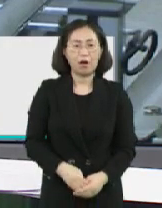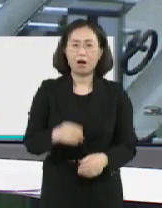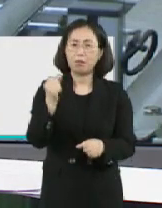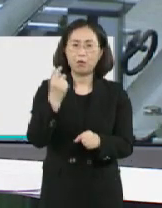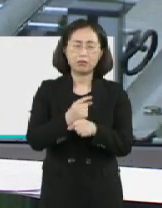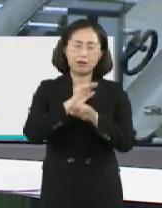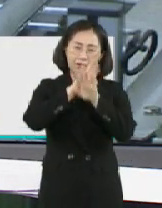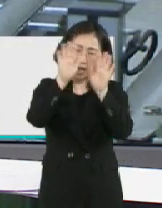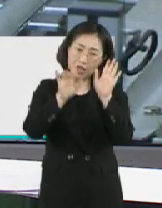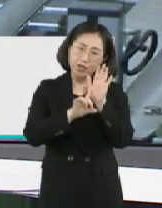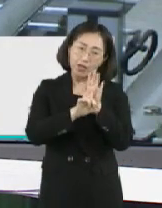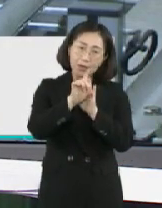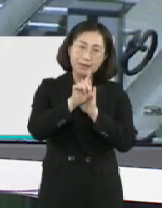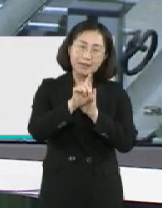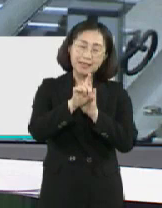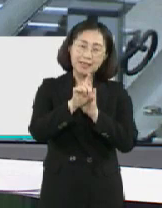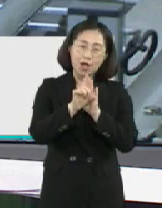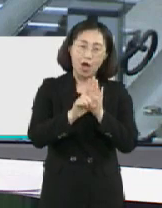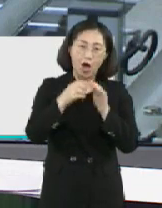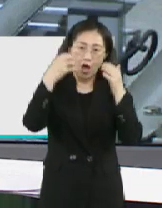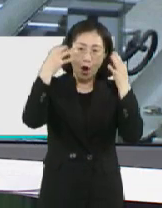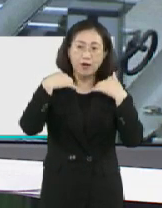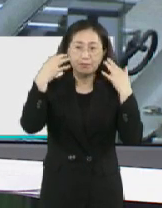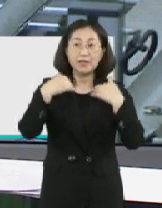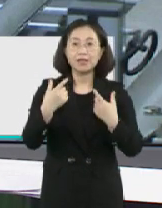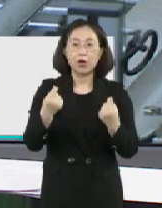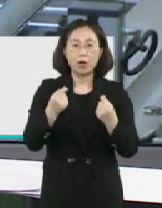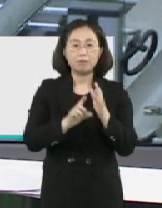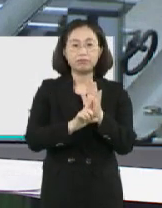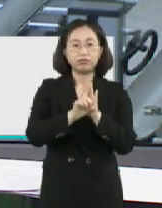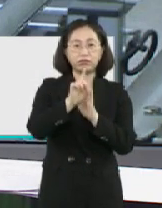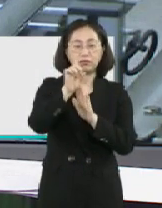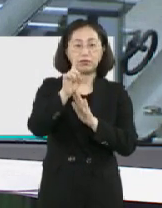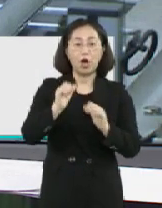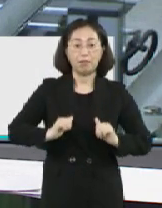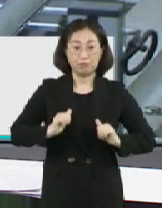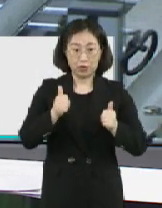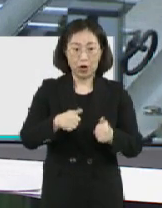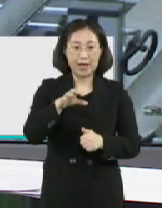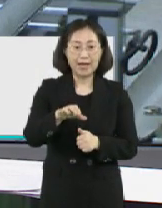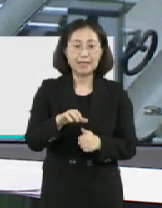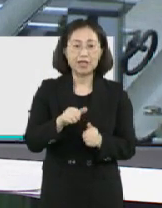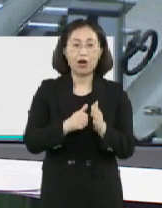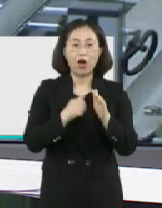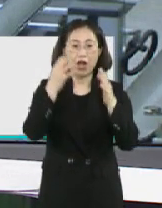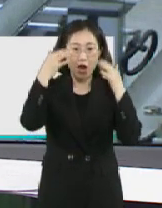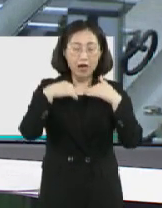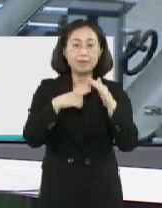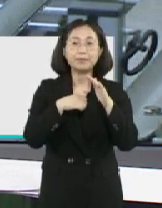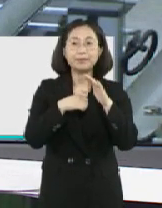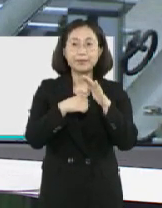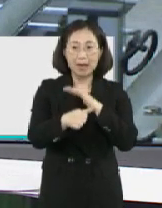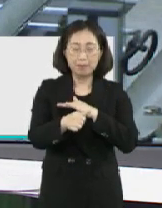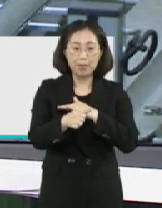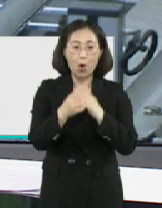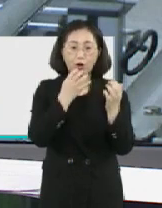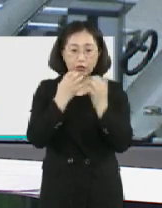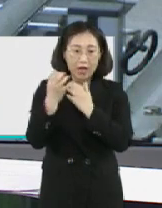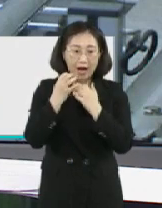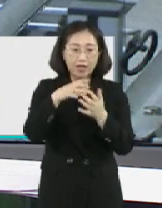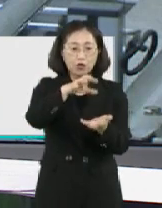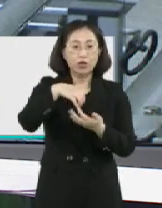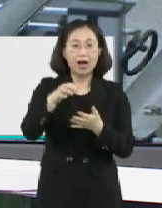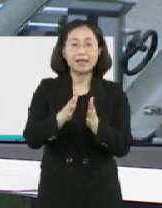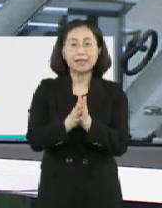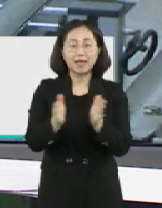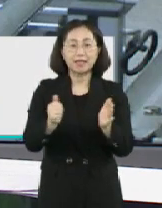어느덧 낮 기온이 여름을 느끼게 할 만큼 높게 올라가고 있는데요. 부여에서는 대표적 여름 과일인 수박이 벌써 출하를